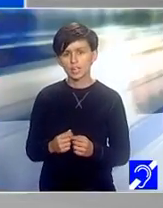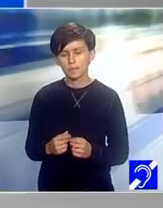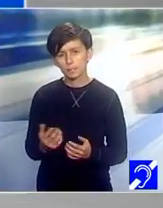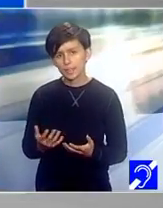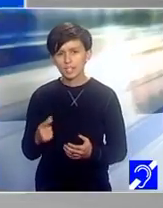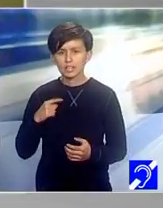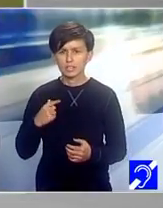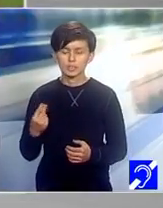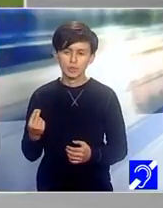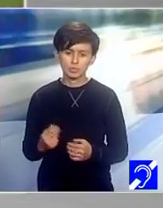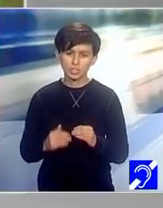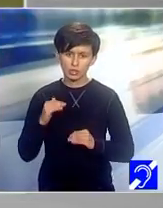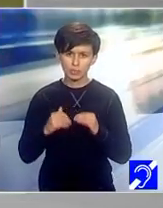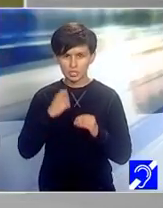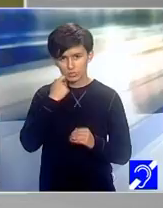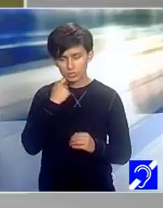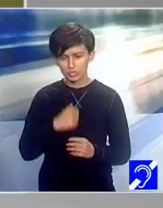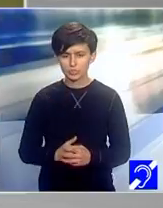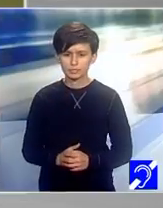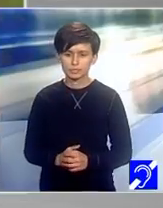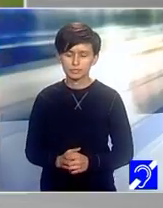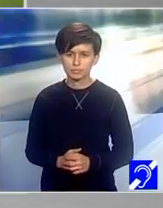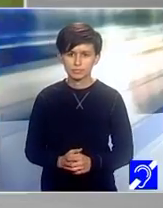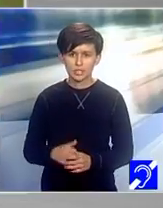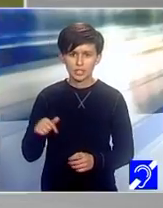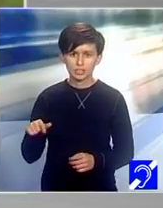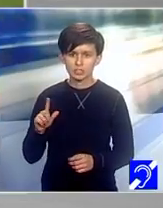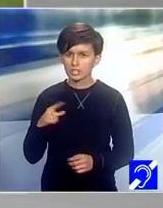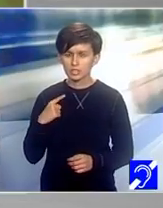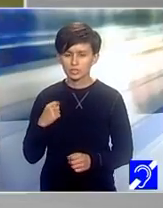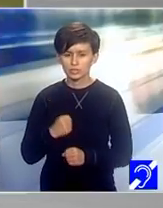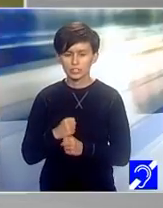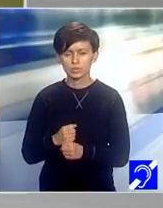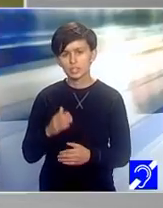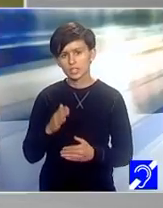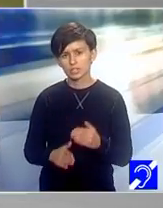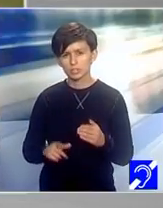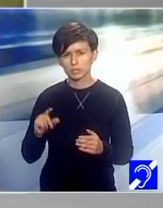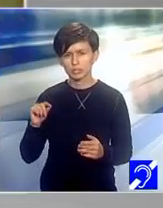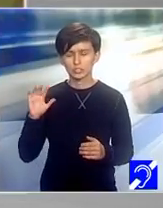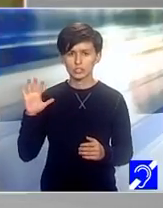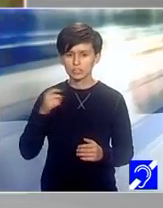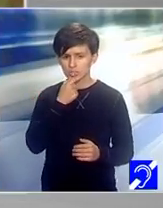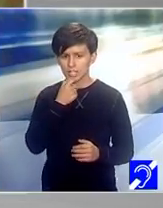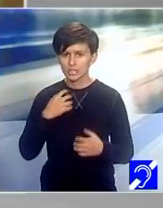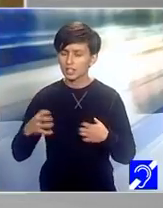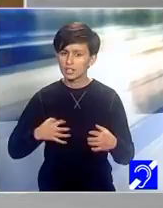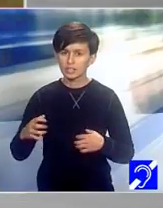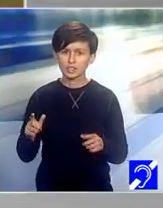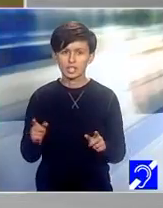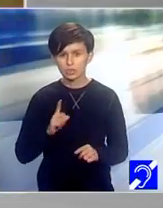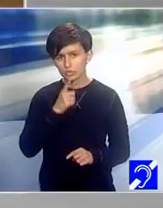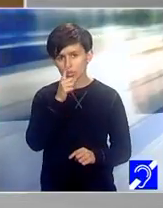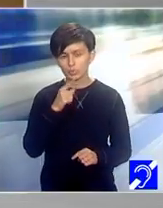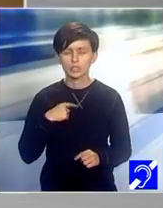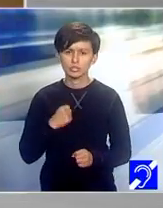teatre, ați amintit de operă. Astea, gândiți-vă că nu sunt făcute în ultimii 25 de ani, sunt făcute de pe vremea